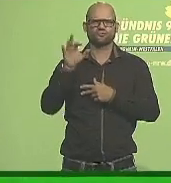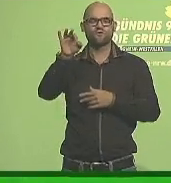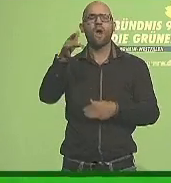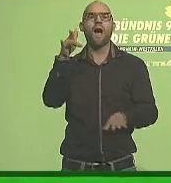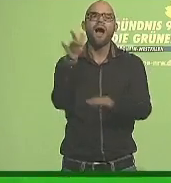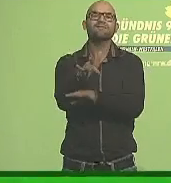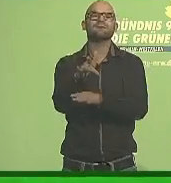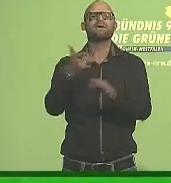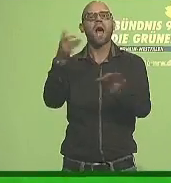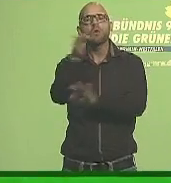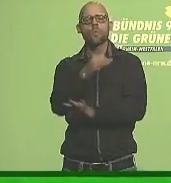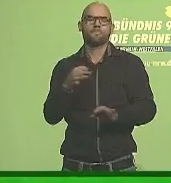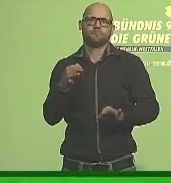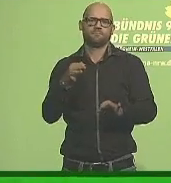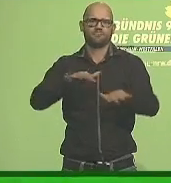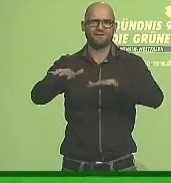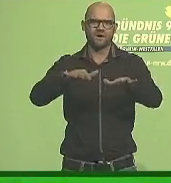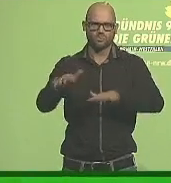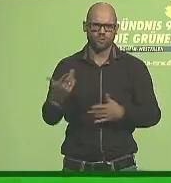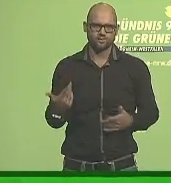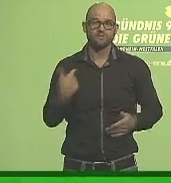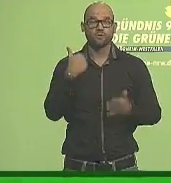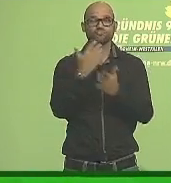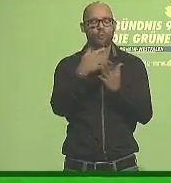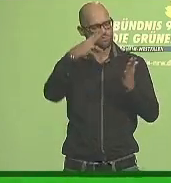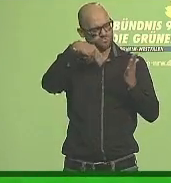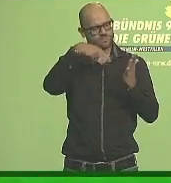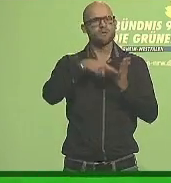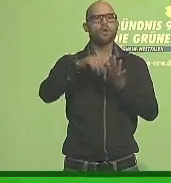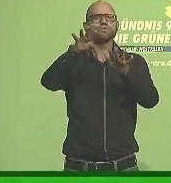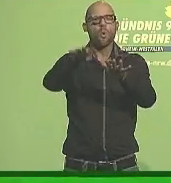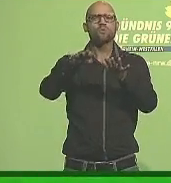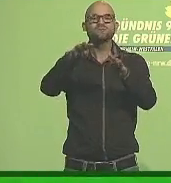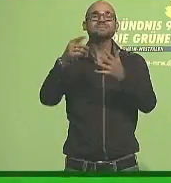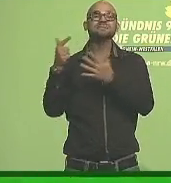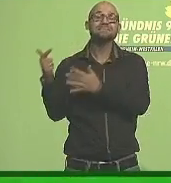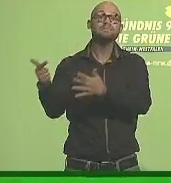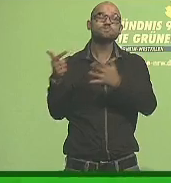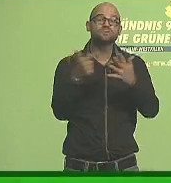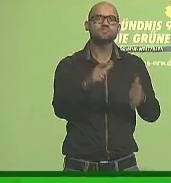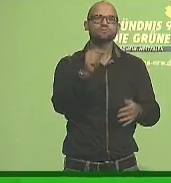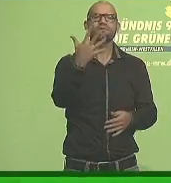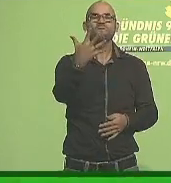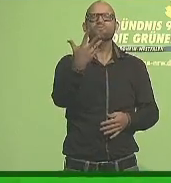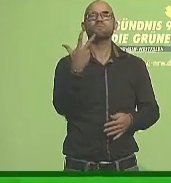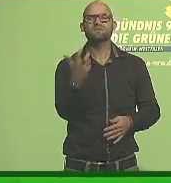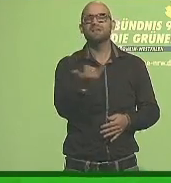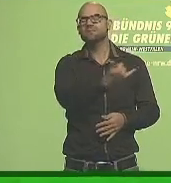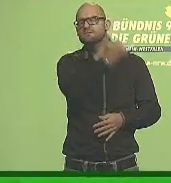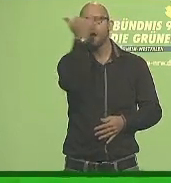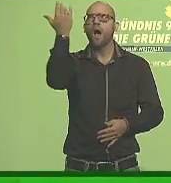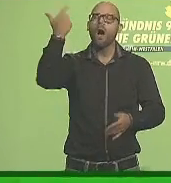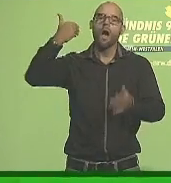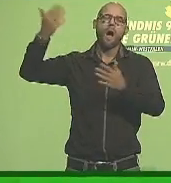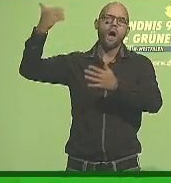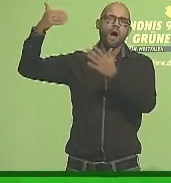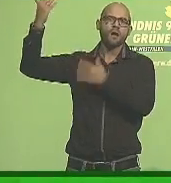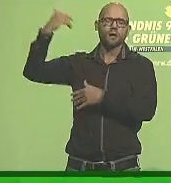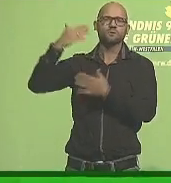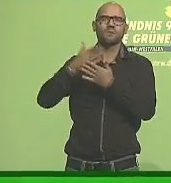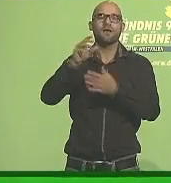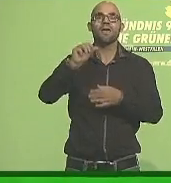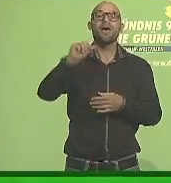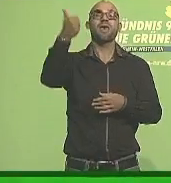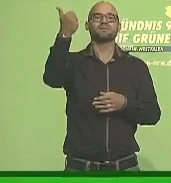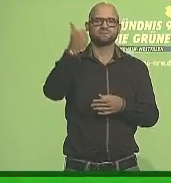steht, die bereits, ich habe nachgeschaut, 1977, also vor 35 Jahren, die erste BI,